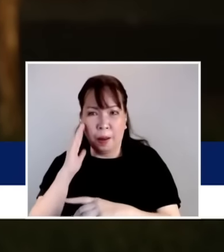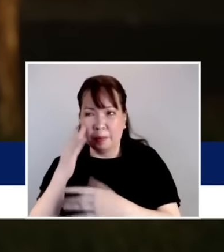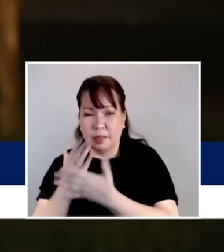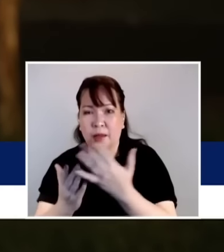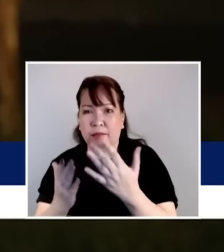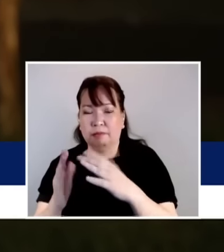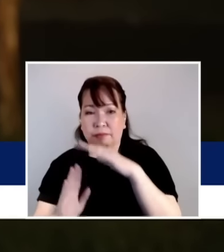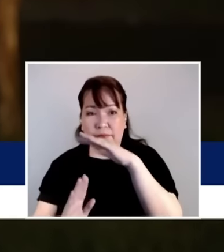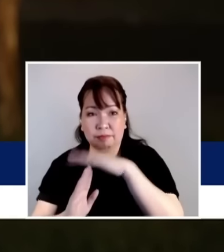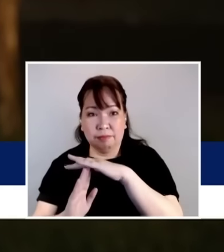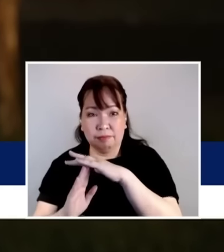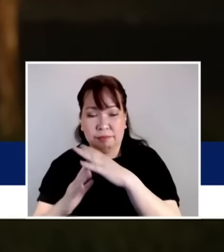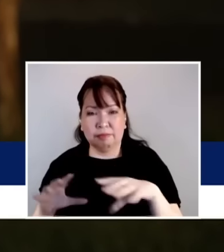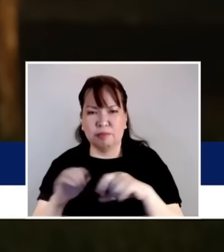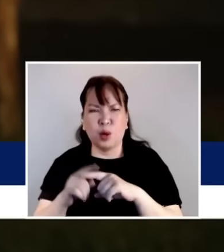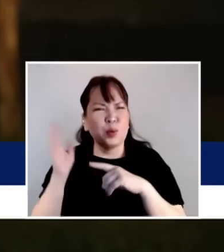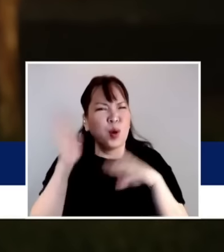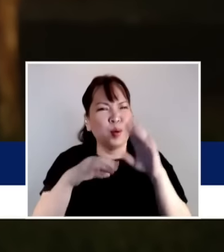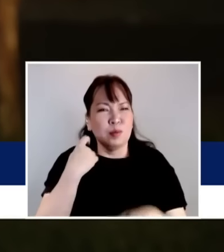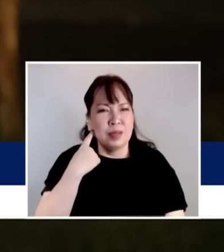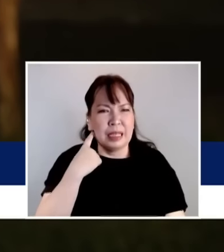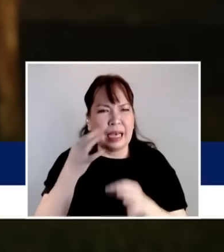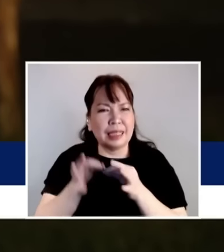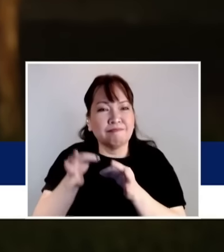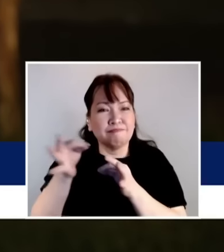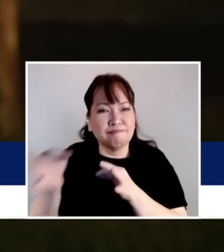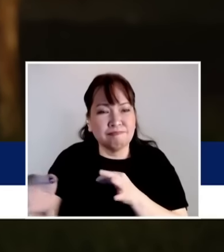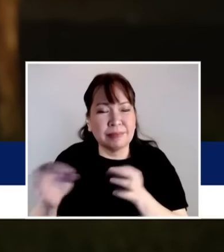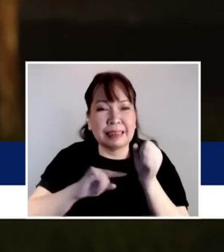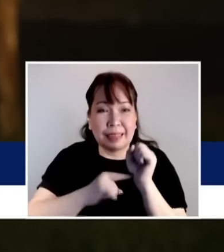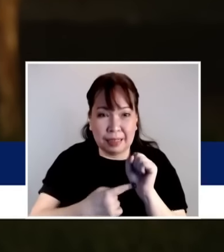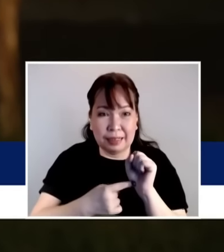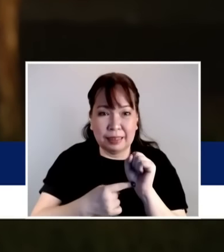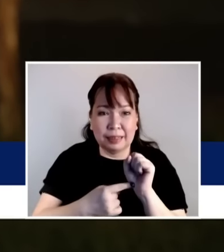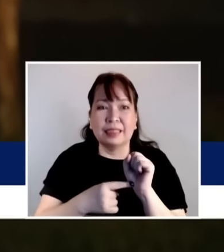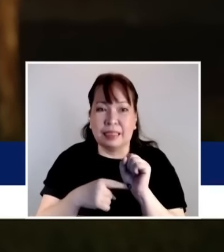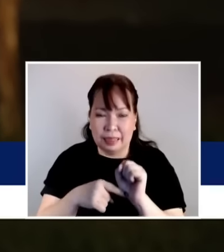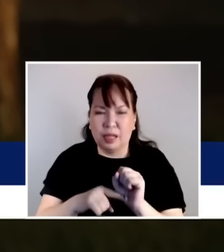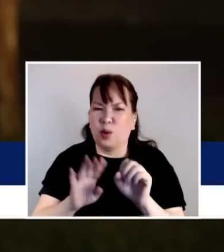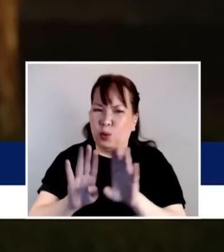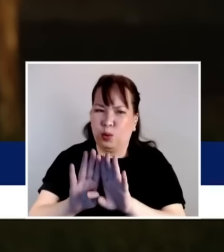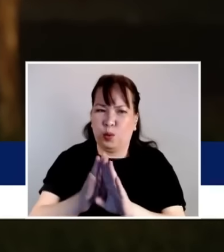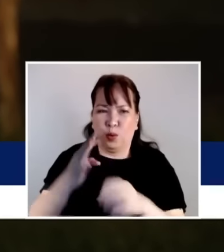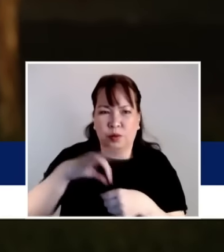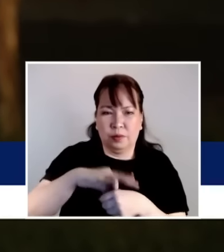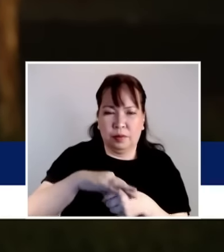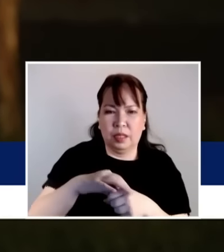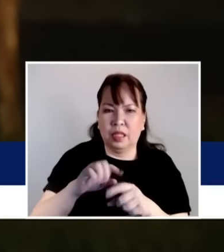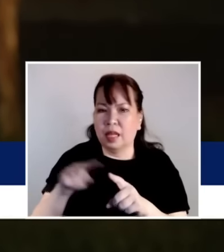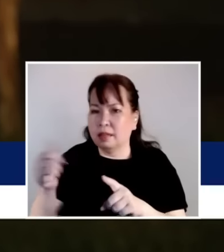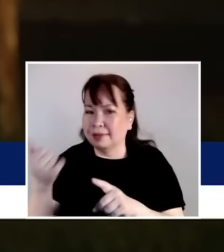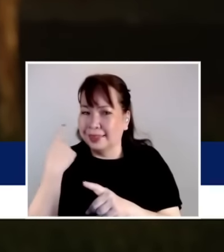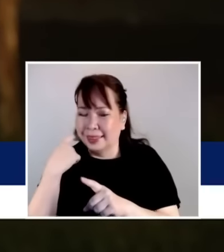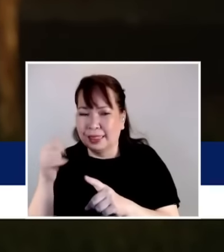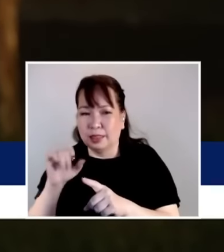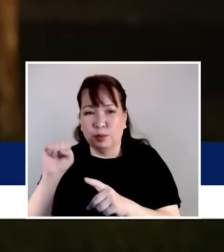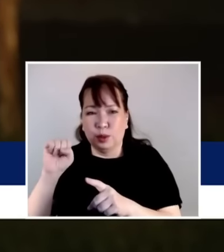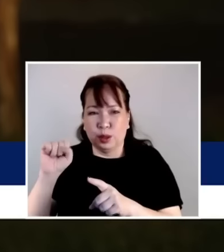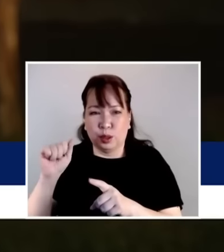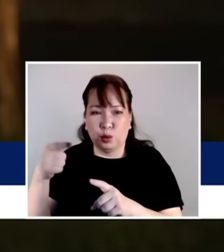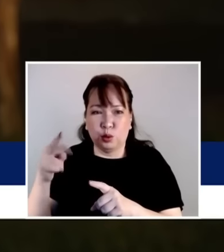kasi, Bernadette, kanina ay atrasado na nagsimula ang pagbubukas ng botohan gaya doon sa Sagunsongan. Pero sabi